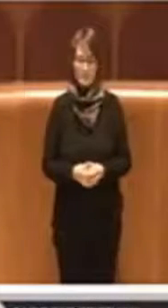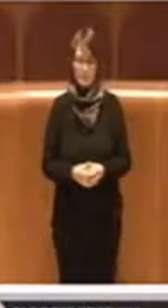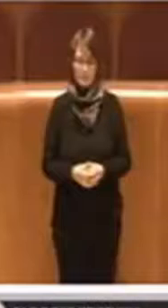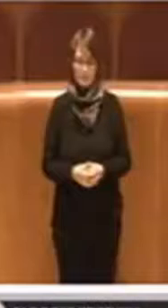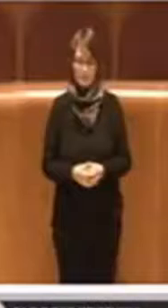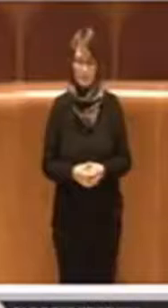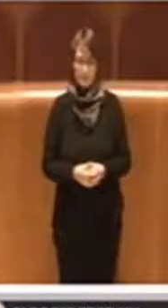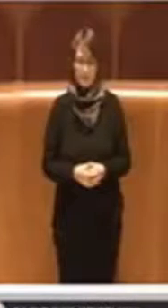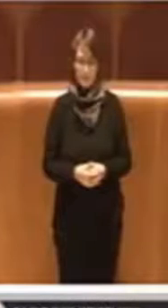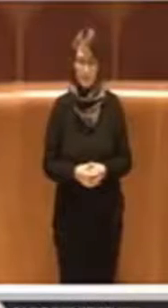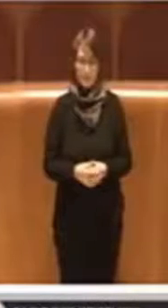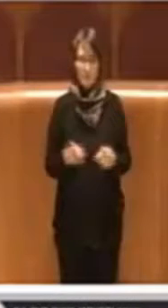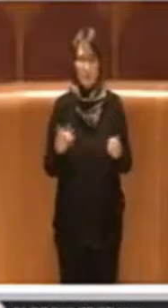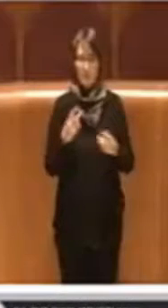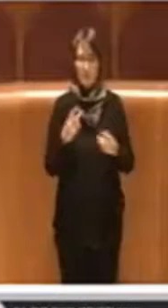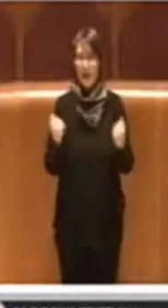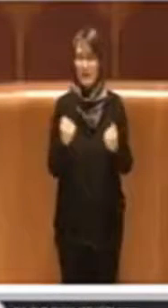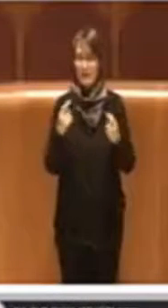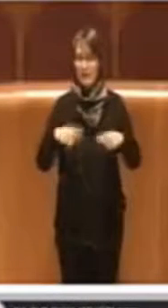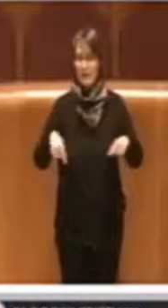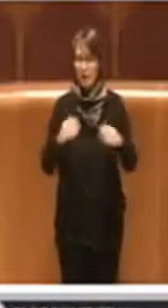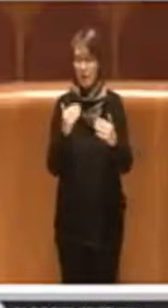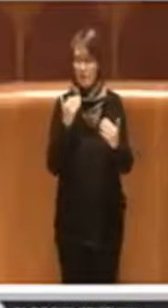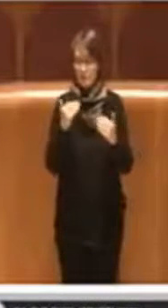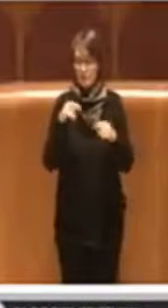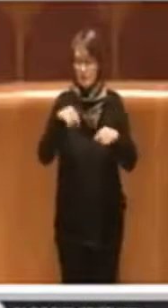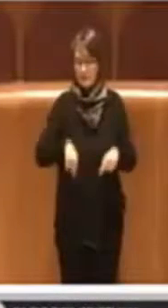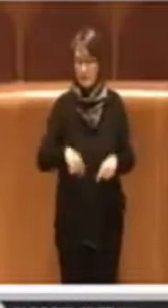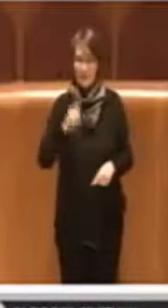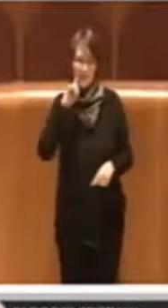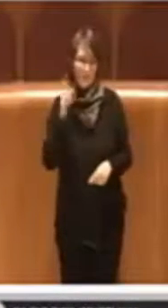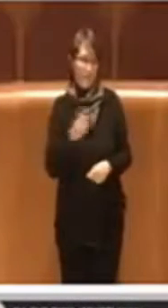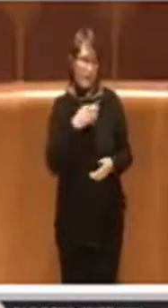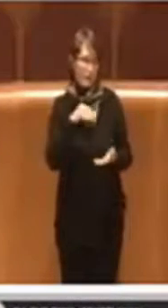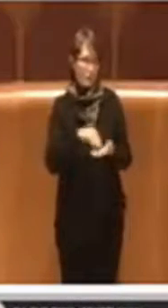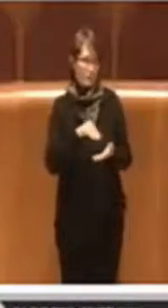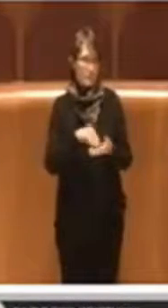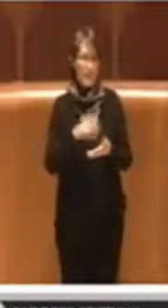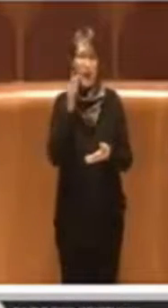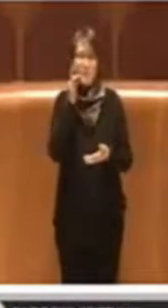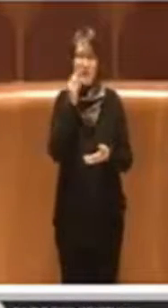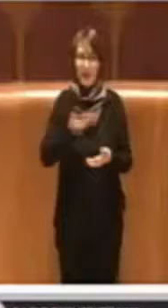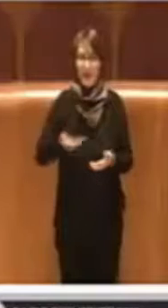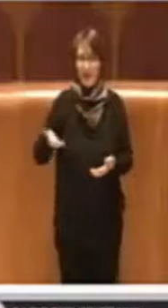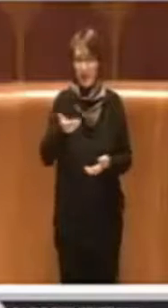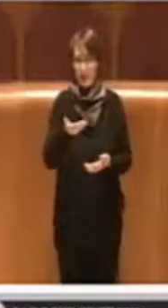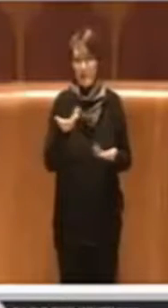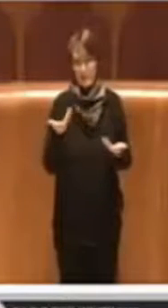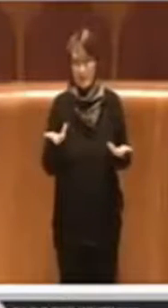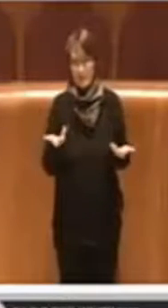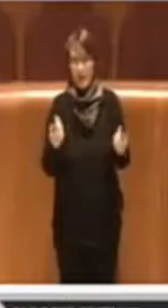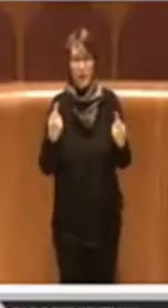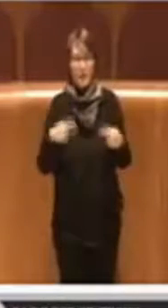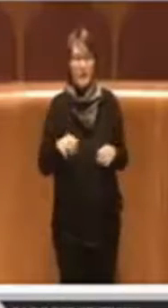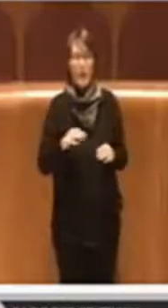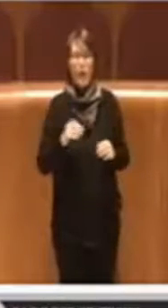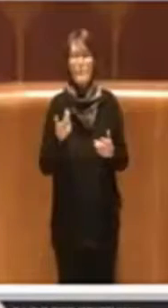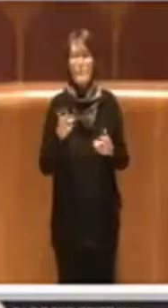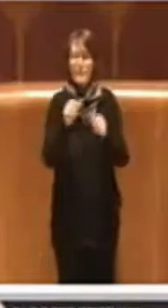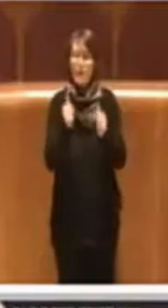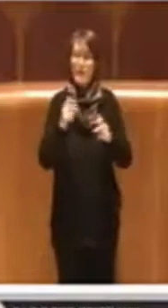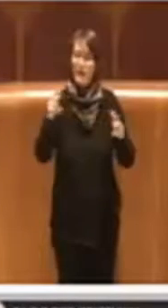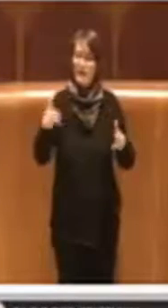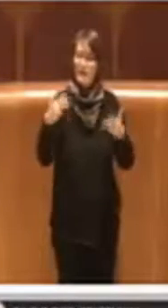attività consigliare secondo me si fa in aula e di persona, quindi non vuole essere assolutamente questa una modalità da